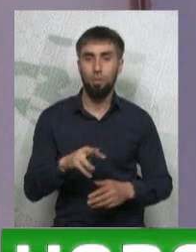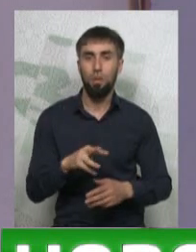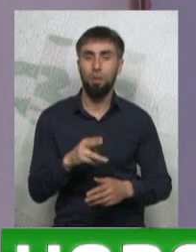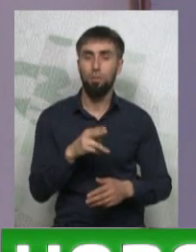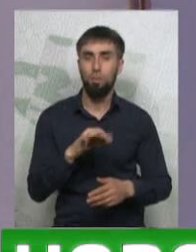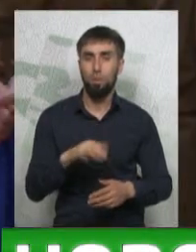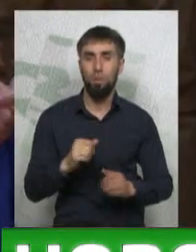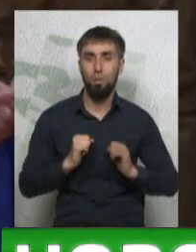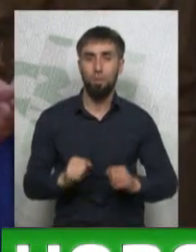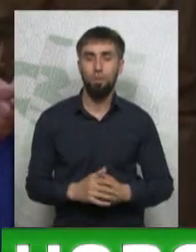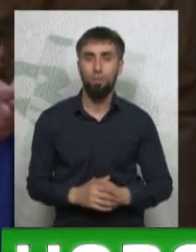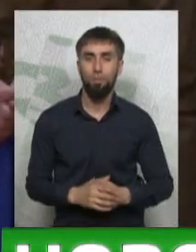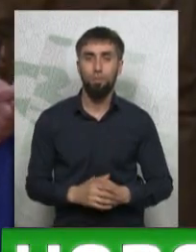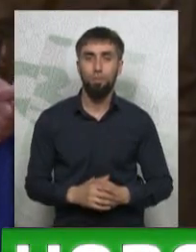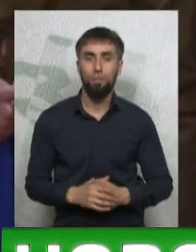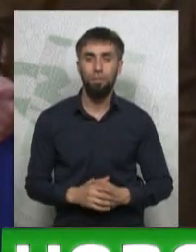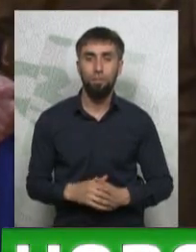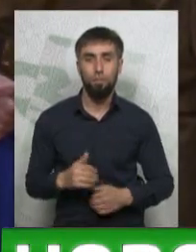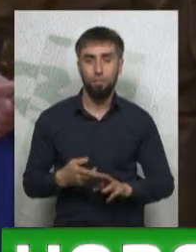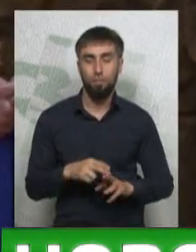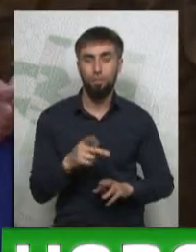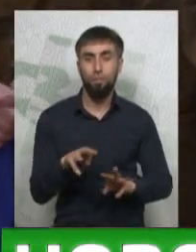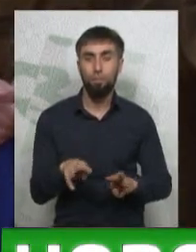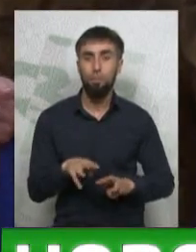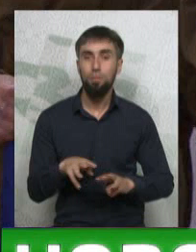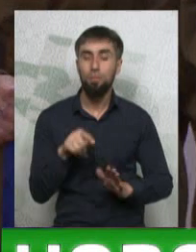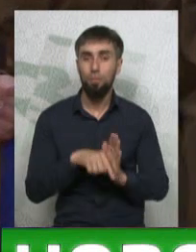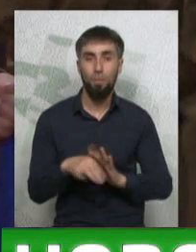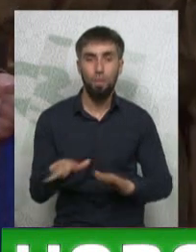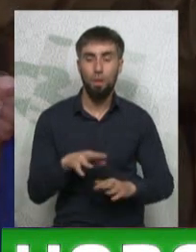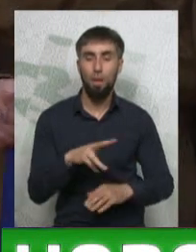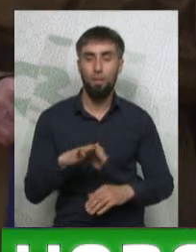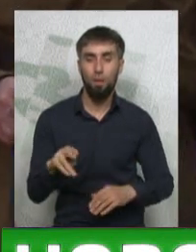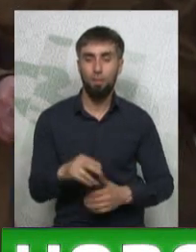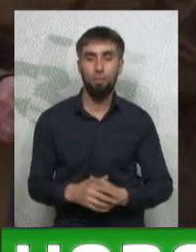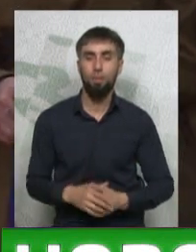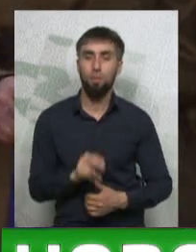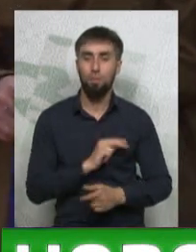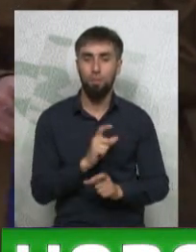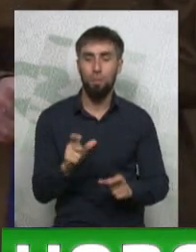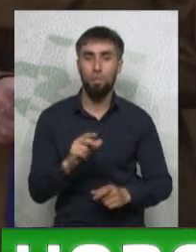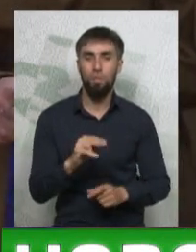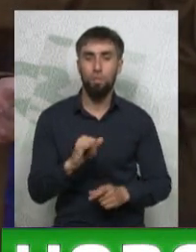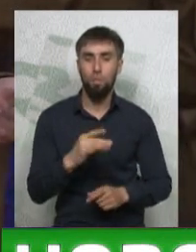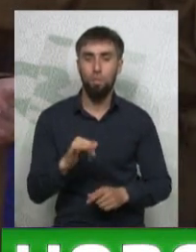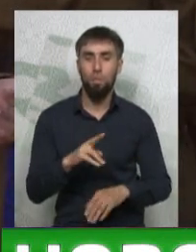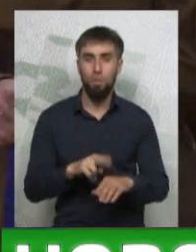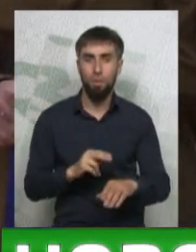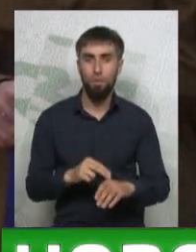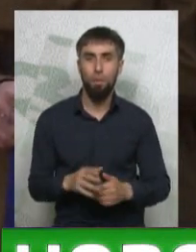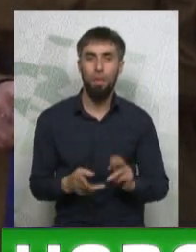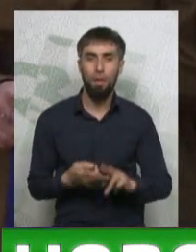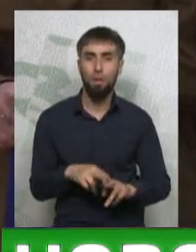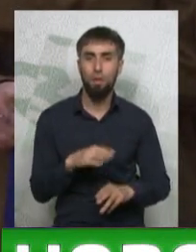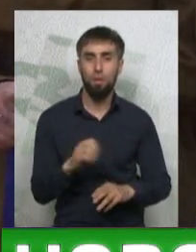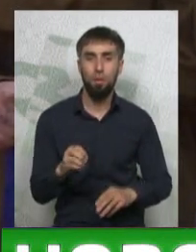предмет гордости. Ведь Министерство внутренних дел, сотрудники Министерства внутренних дел, участковые полиции – это